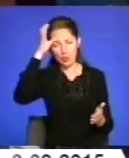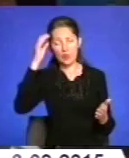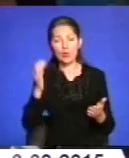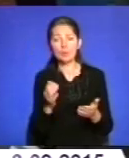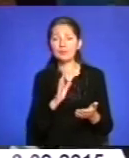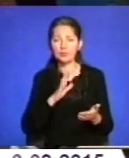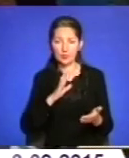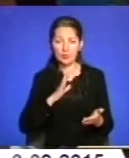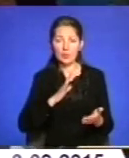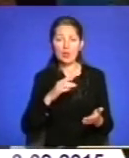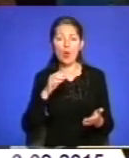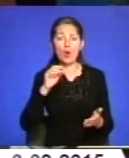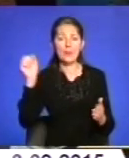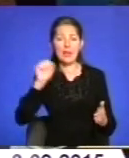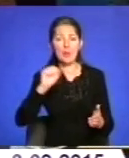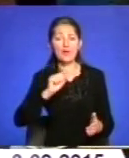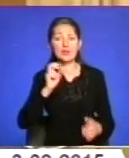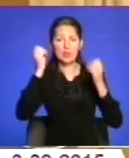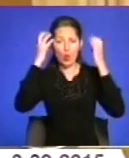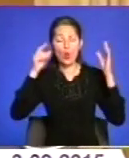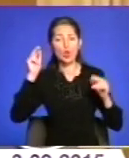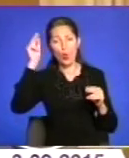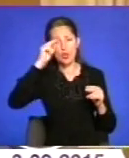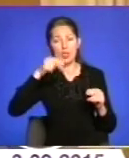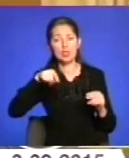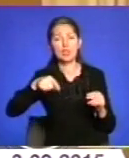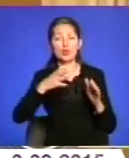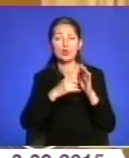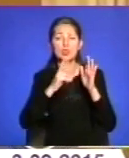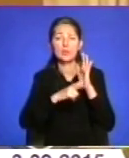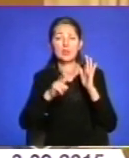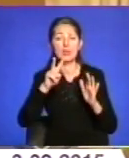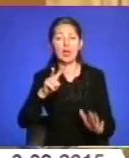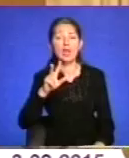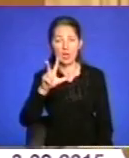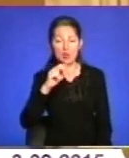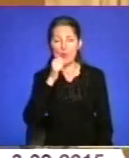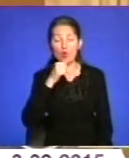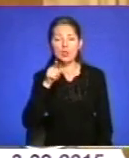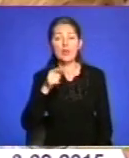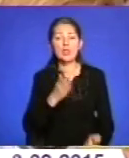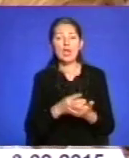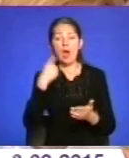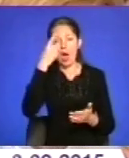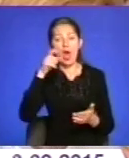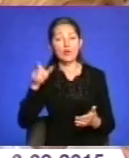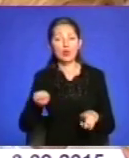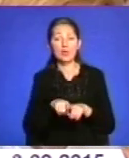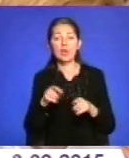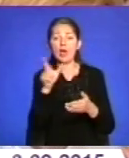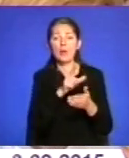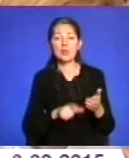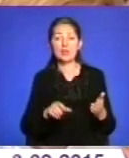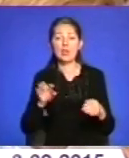в 1973 році. Він є автором таких пісень, як «Вишиванка для матері», «Криниця добра», «Там